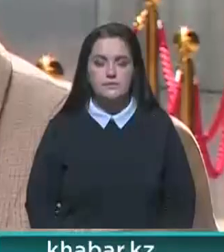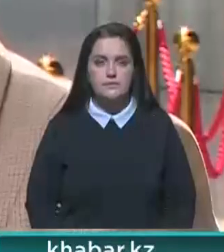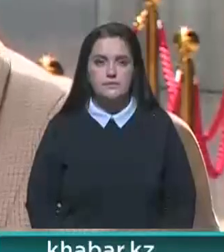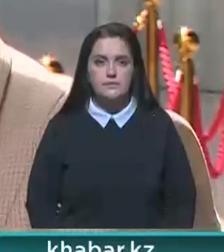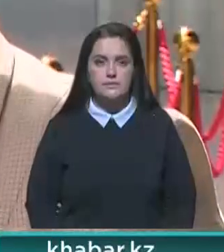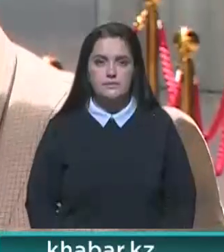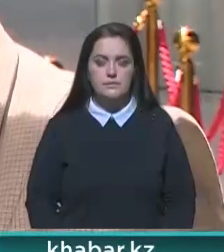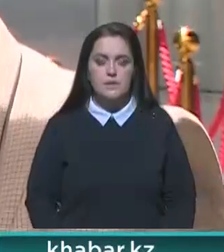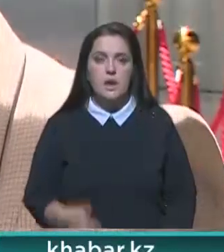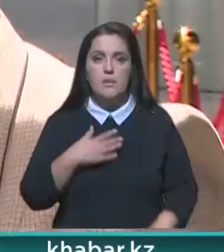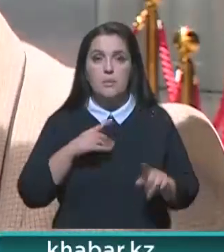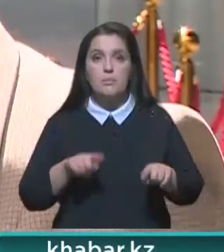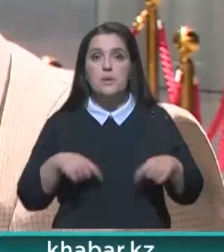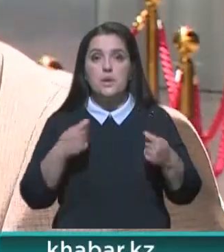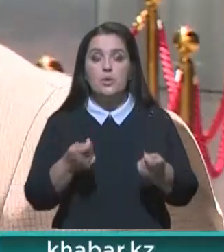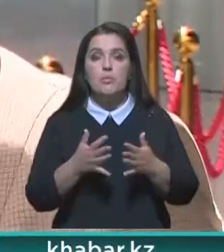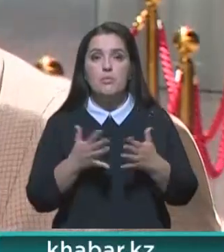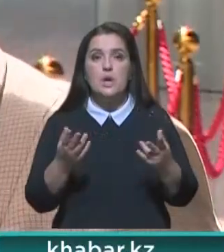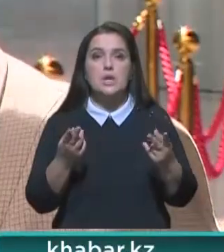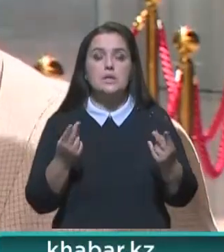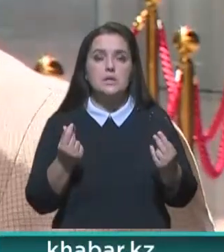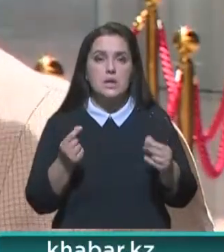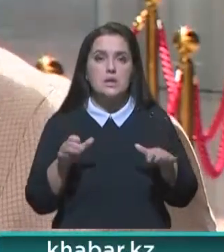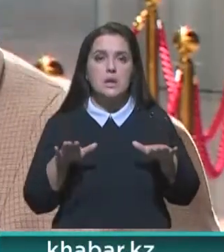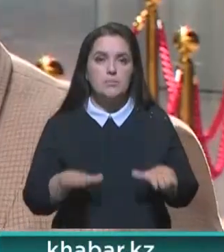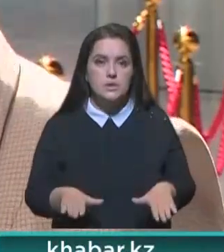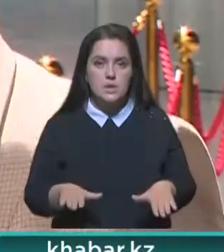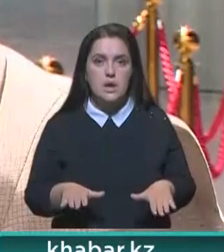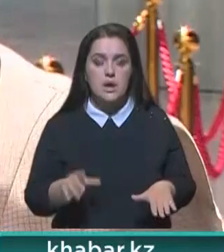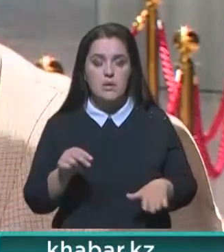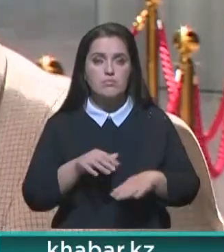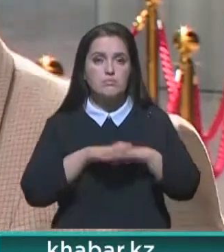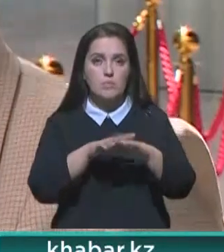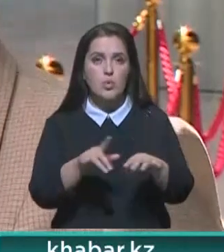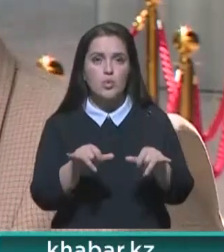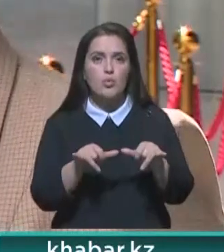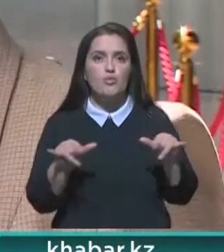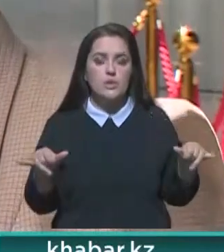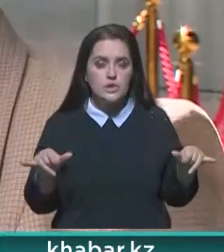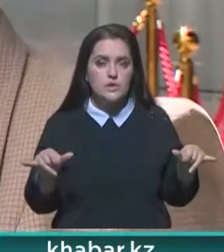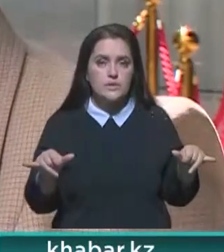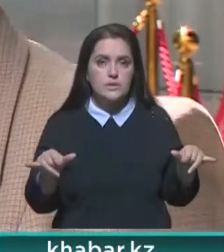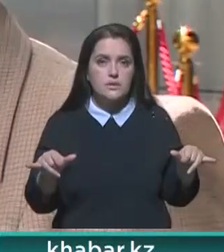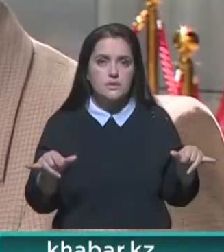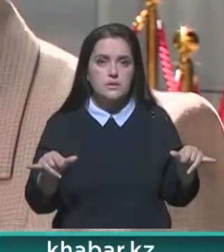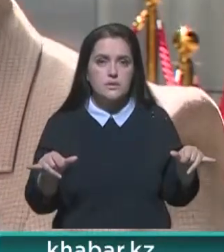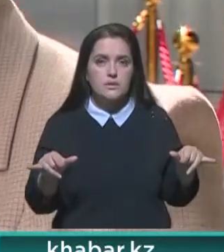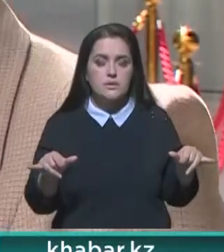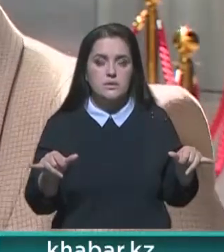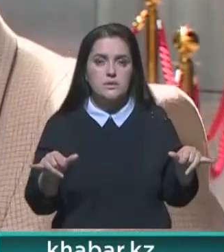Мы передаем больше денег на места, это трансферты, они увеличиваются. И сегодня вот